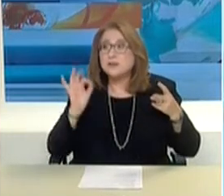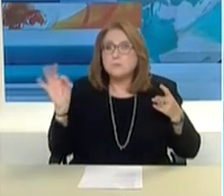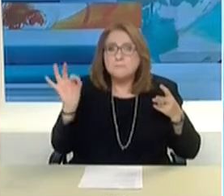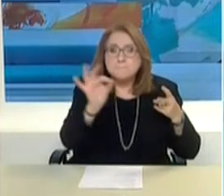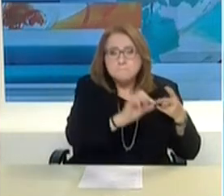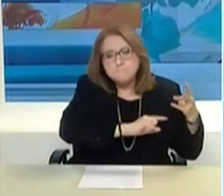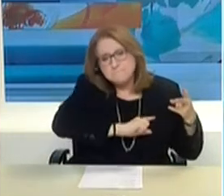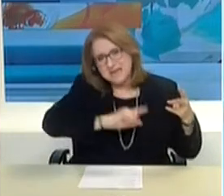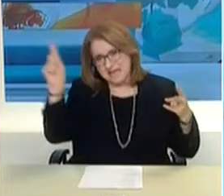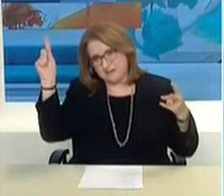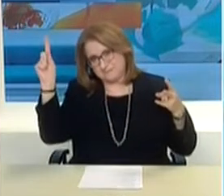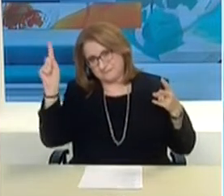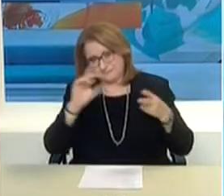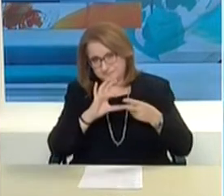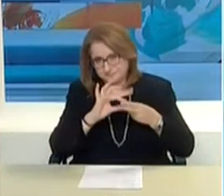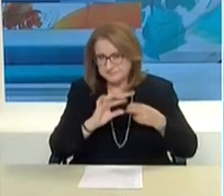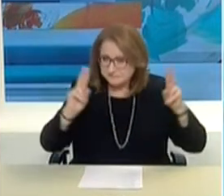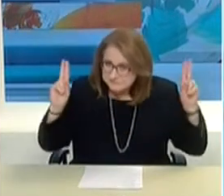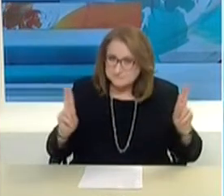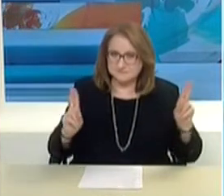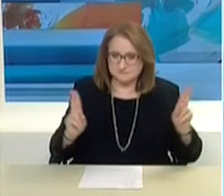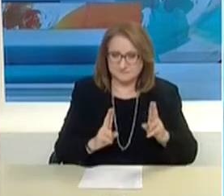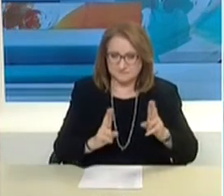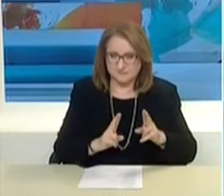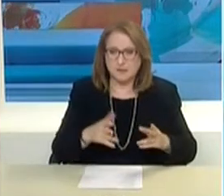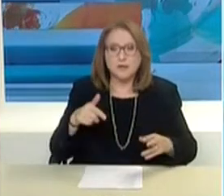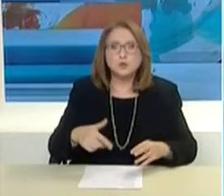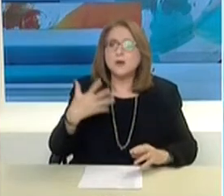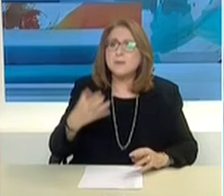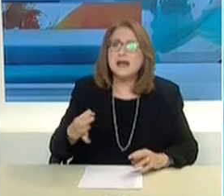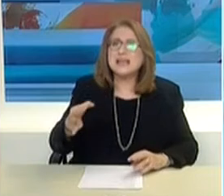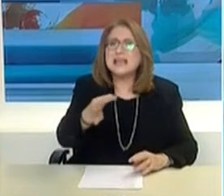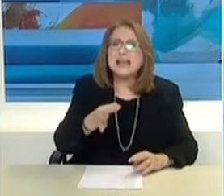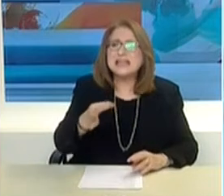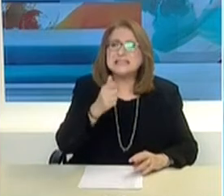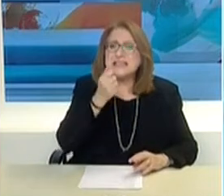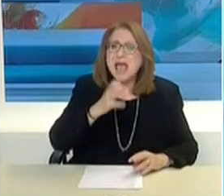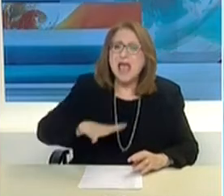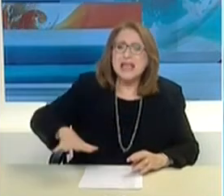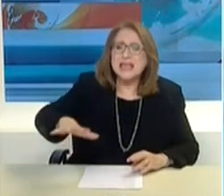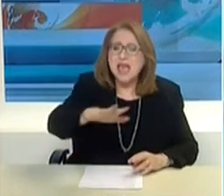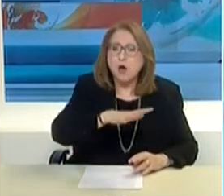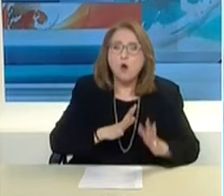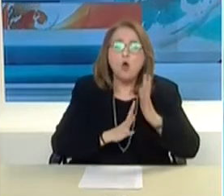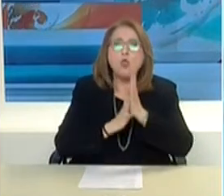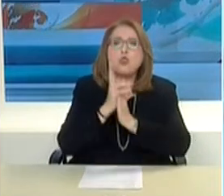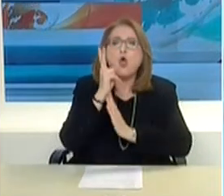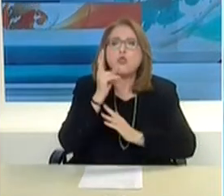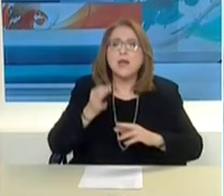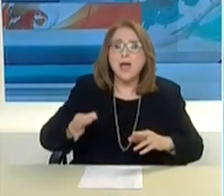ταυτόχρονα. Δεν μπορεί να έχουμε περίπτωση σε νησί του Αιγαίου, στα αγαπημένα μου